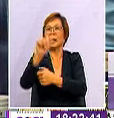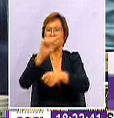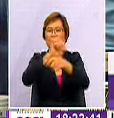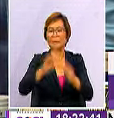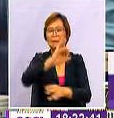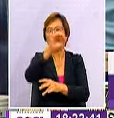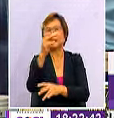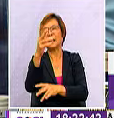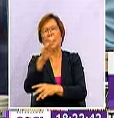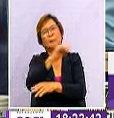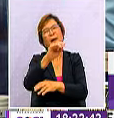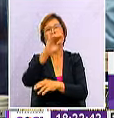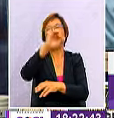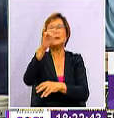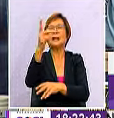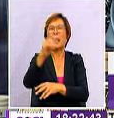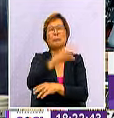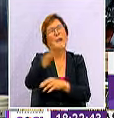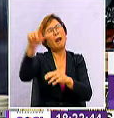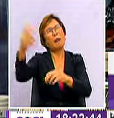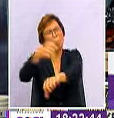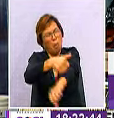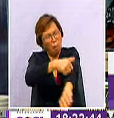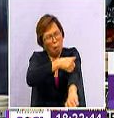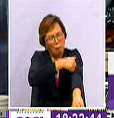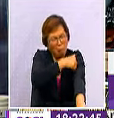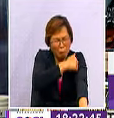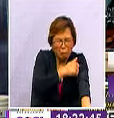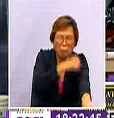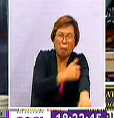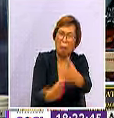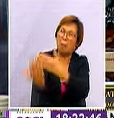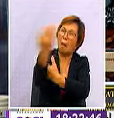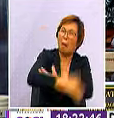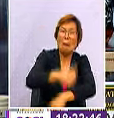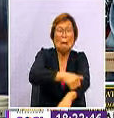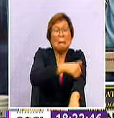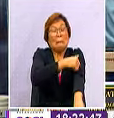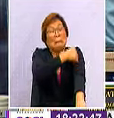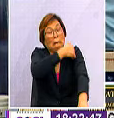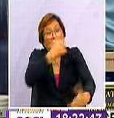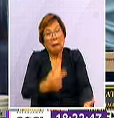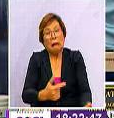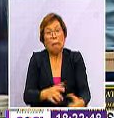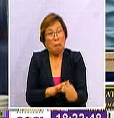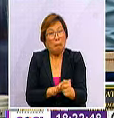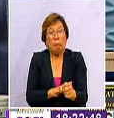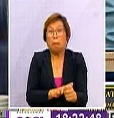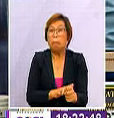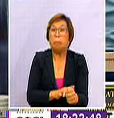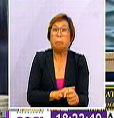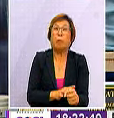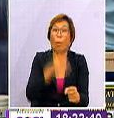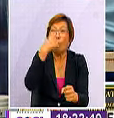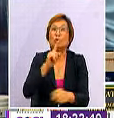petugas JKM dan ramai lagi yang telah membanting tulang empat kerat, berkorban juang memerah keringat dengan sepenuh kudrat